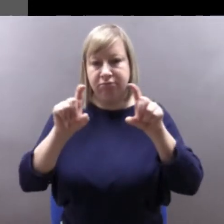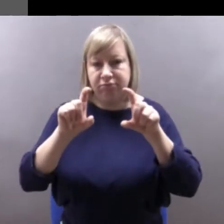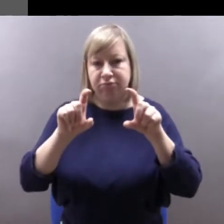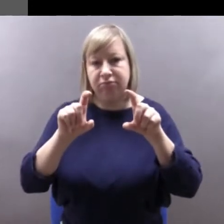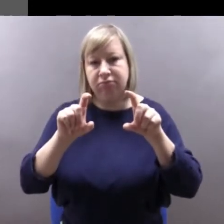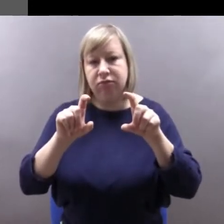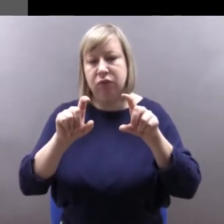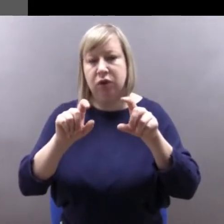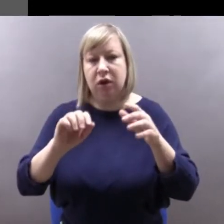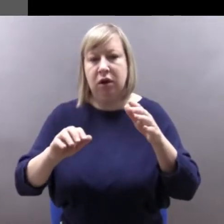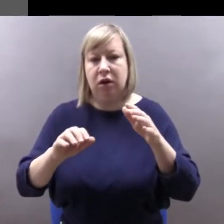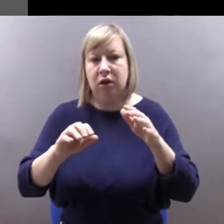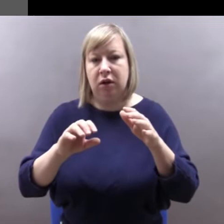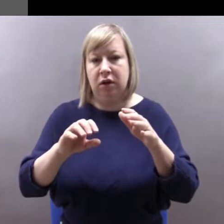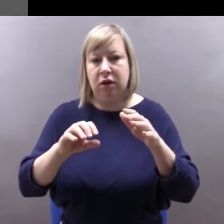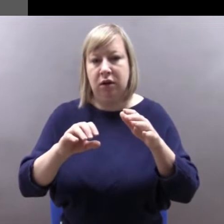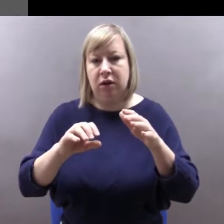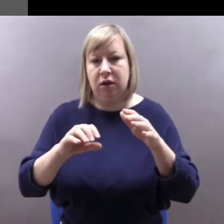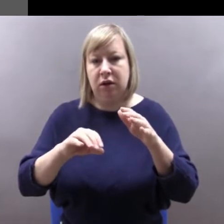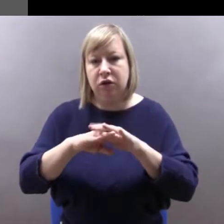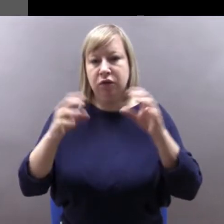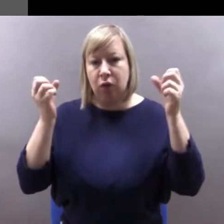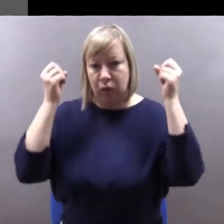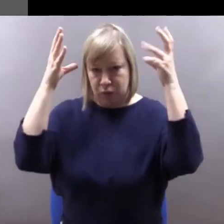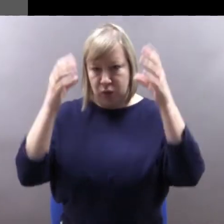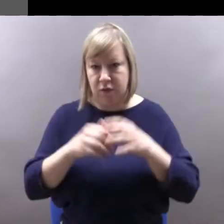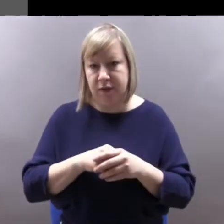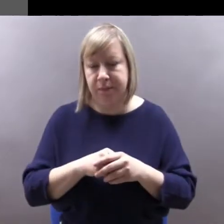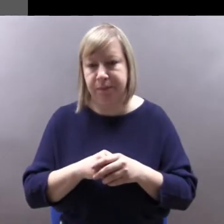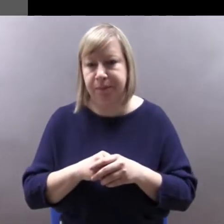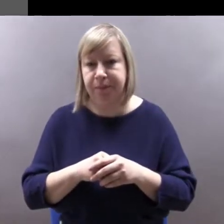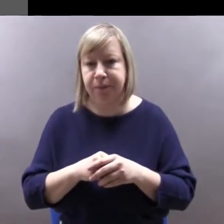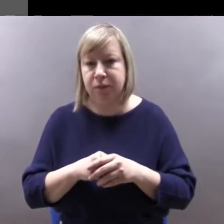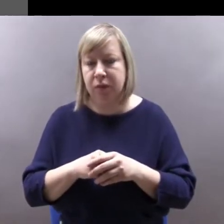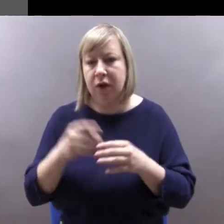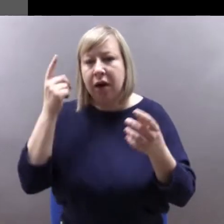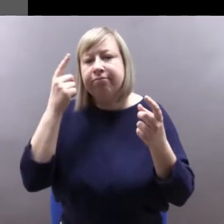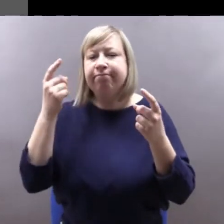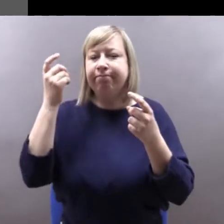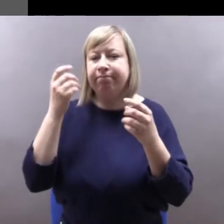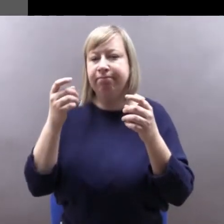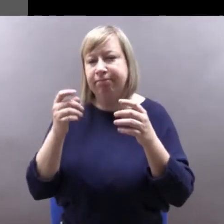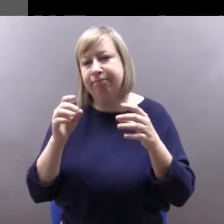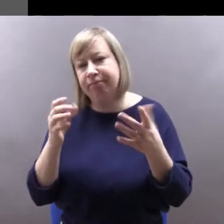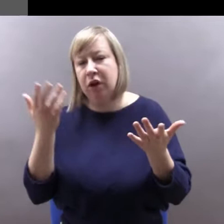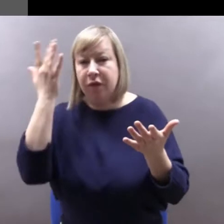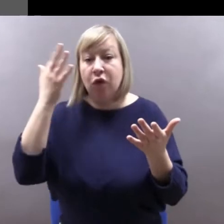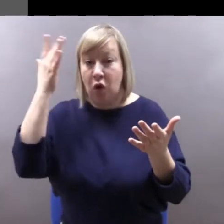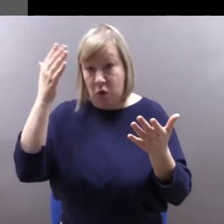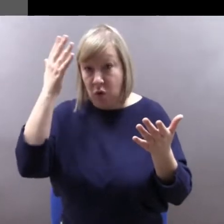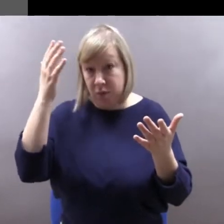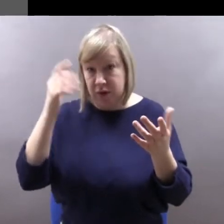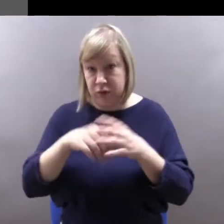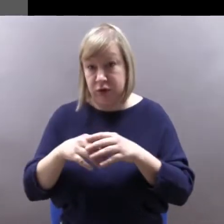5 kondygnacji i razy 11 kamienic. To był po prostu gigantyczny projekt. Oczywiście wszystko musiało